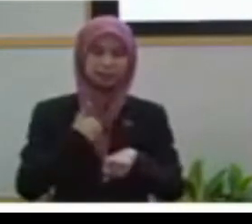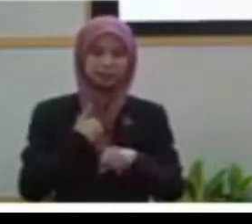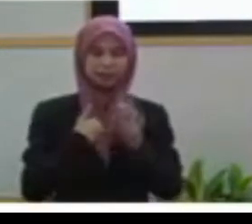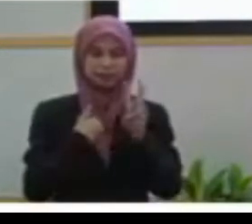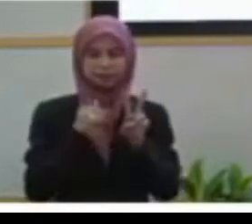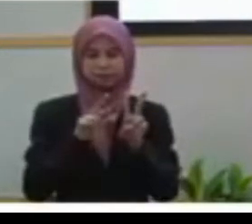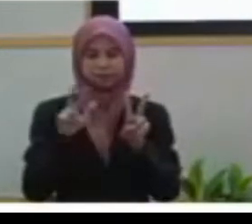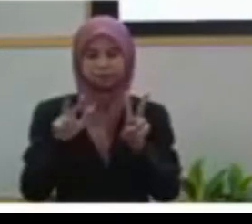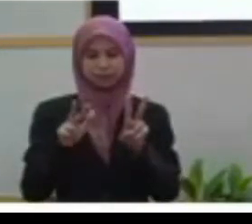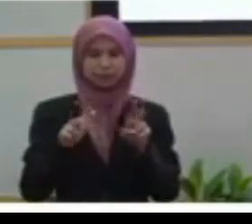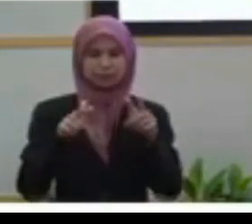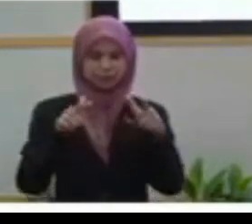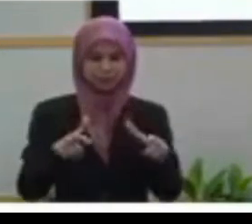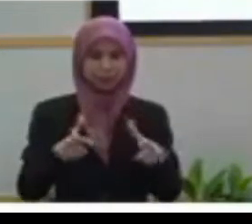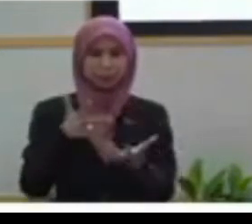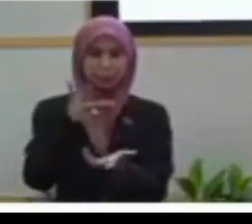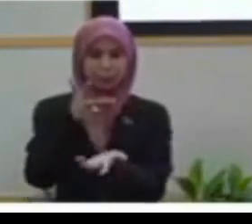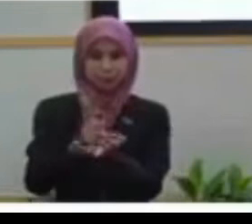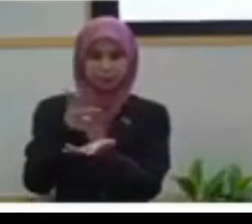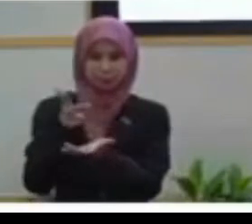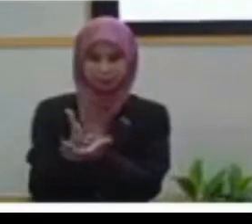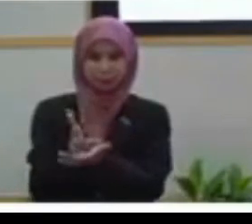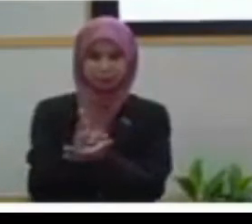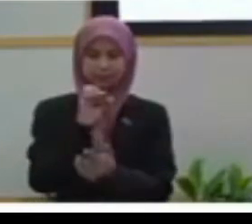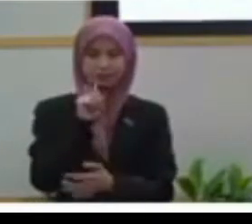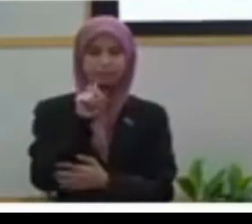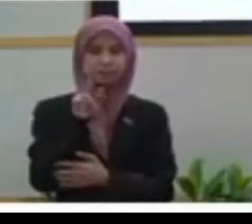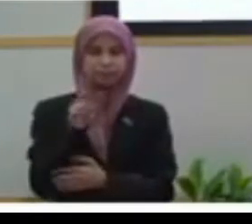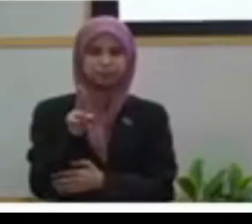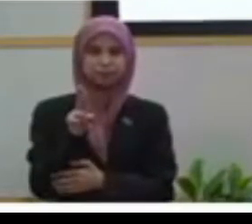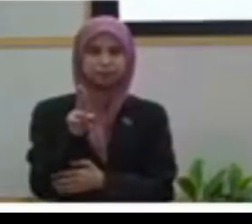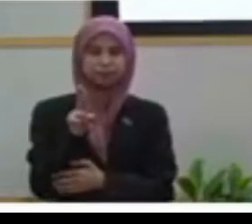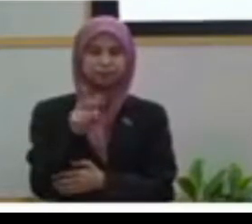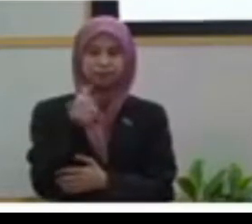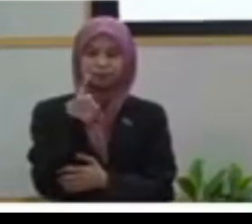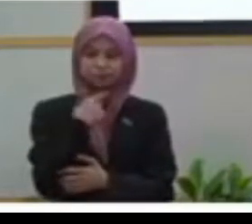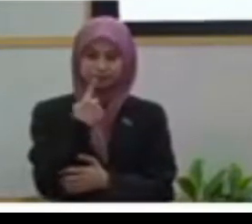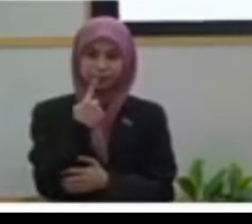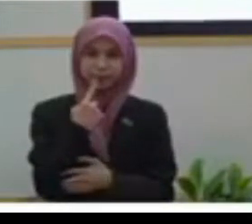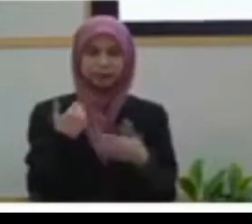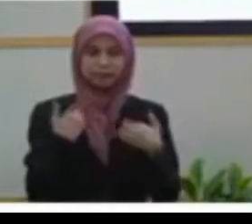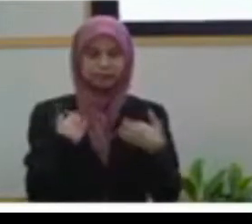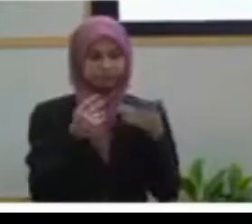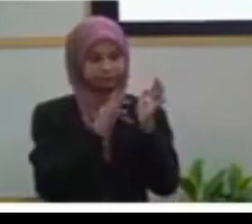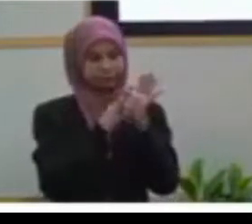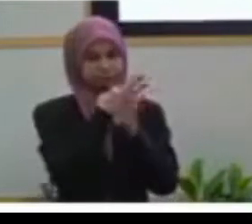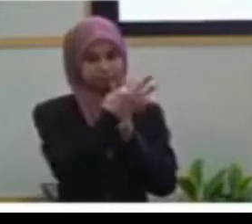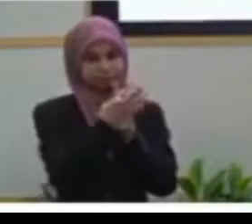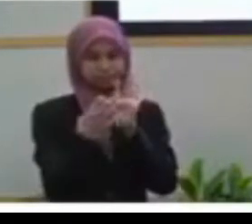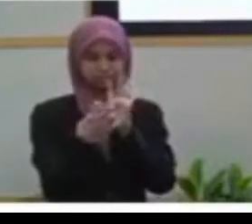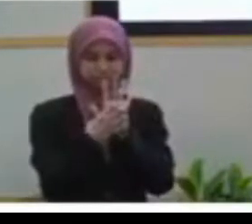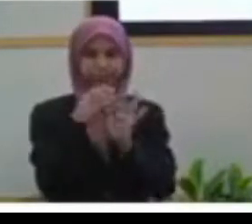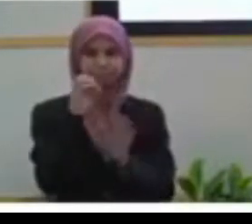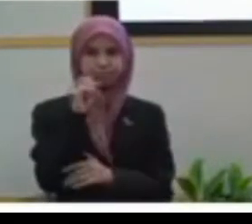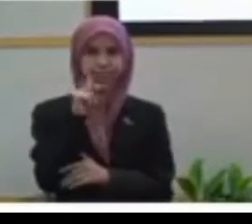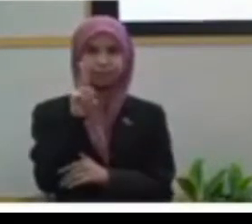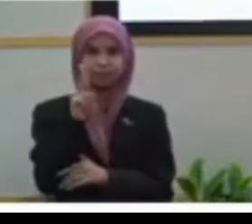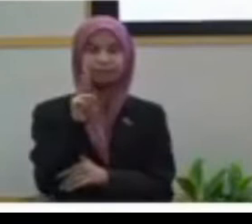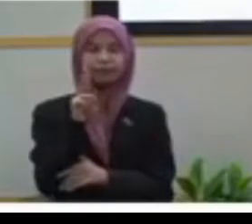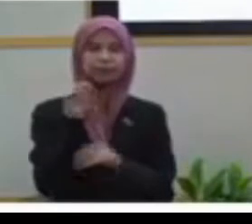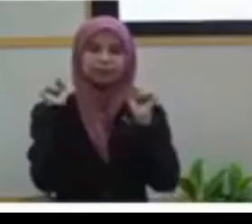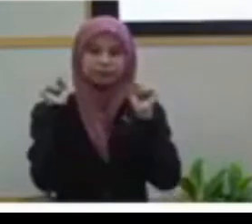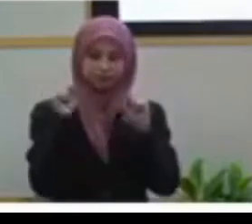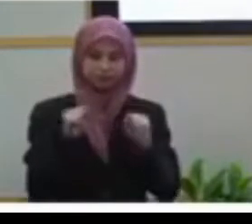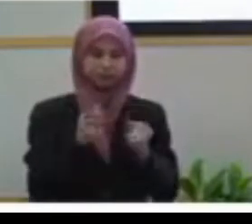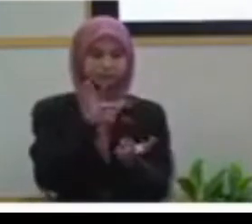233 petak OKU. Pemegang ataupun pemilik kenderaan yang punya stiker OKU boleh meletakkan di